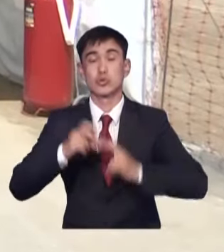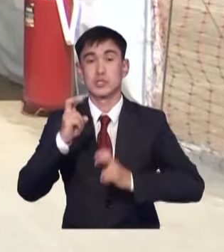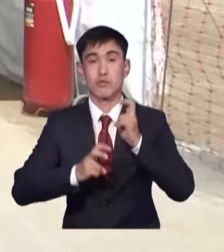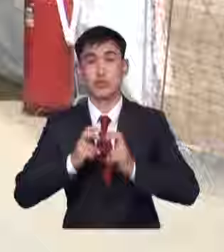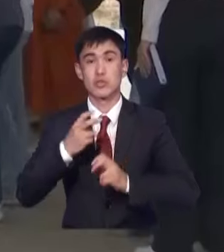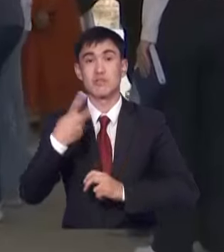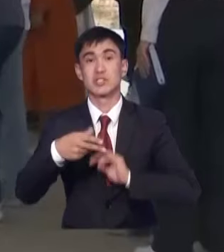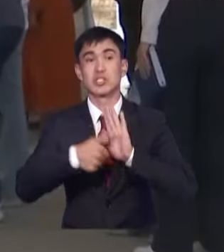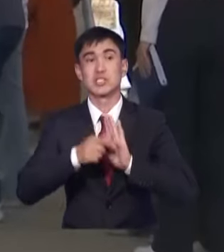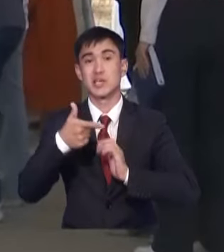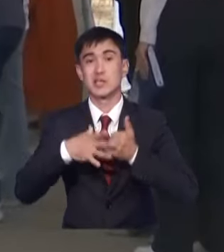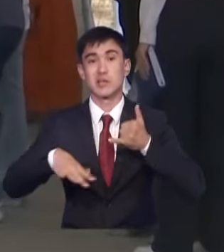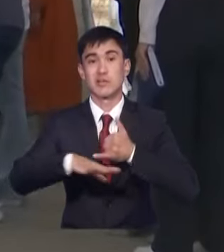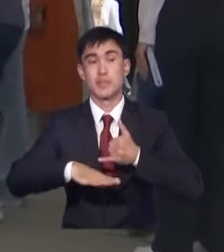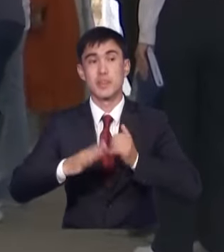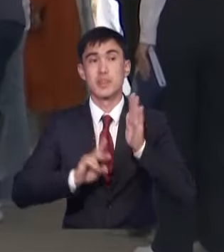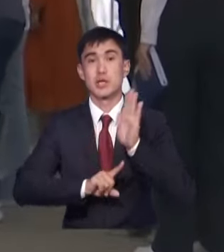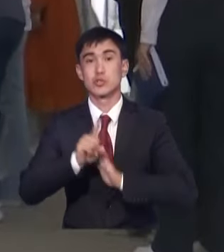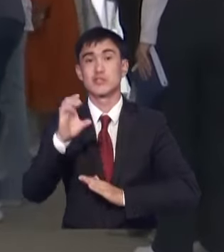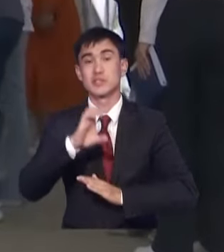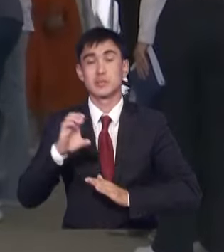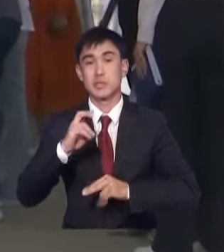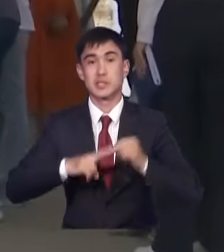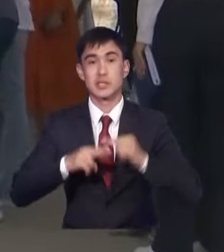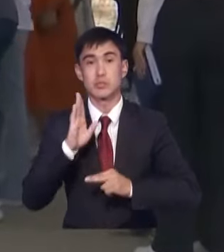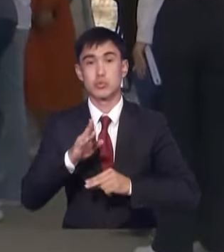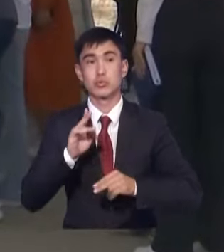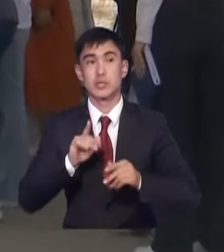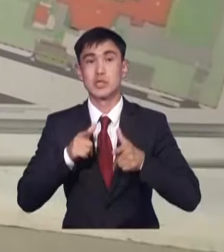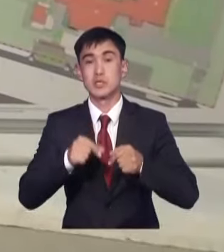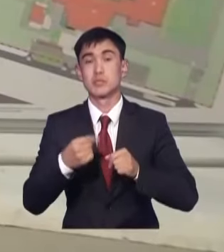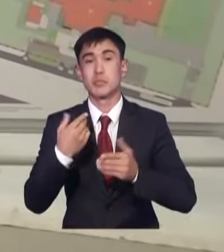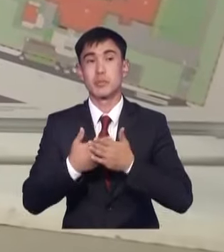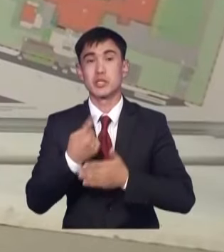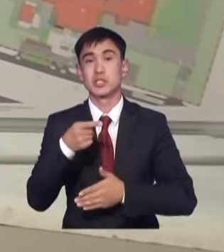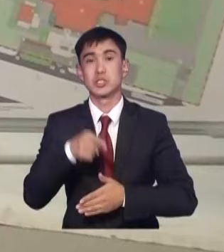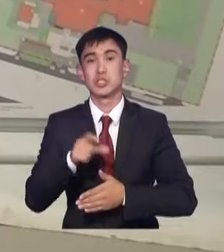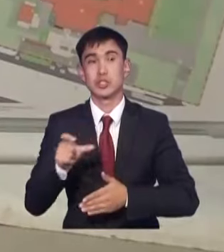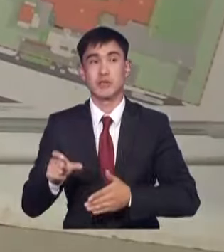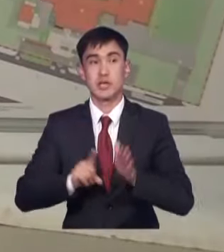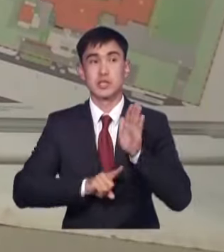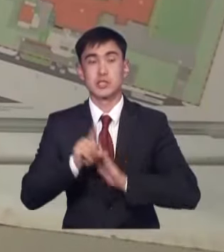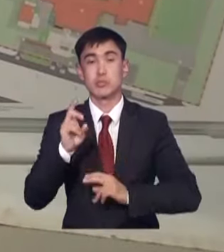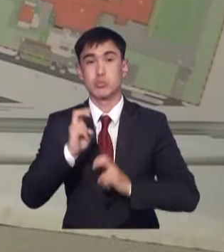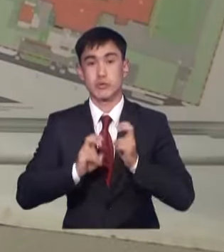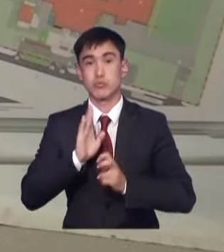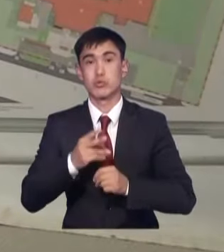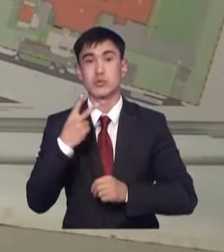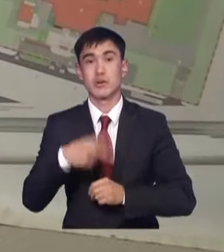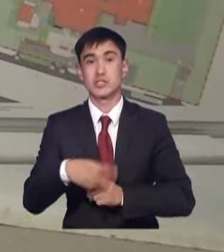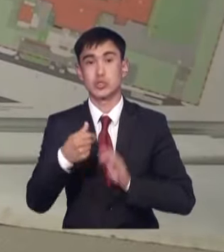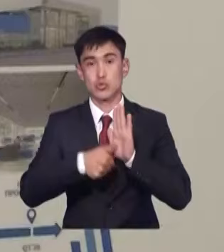составляет 26 геров его возведение начнётся в сентябре в строительстве будут задействованы около тысячи человек запуск производство намечен на